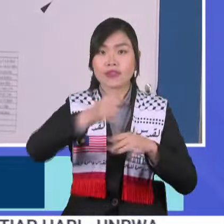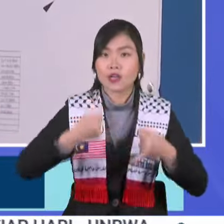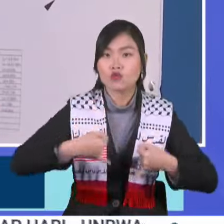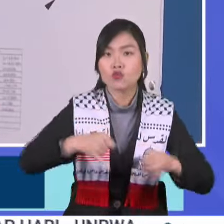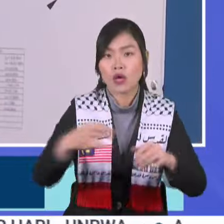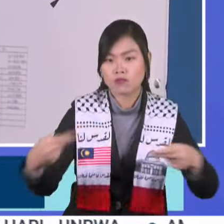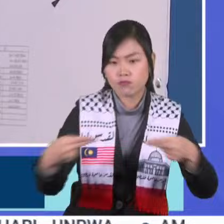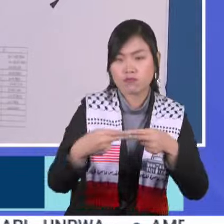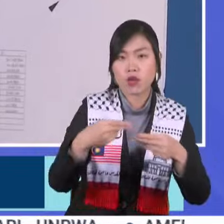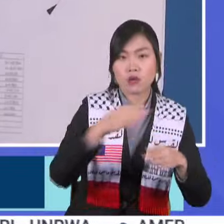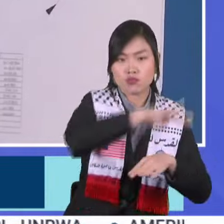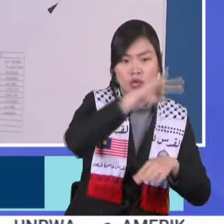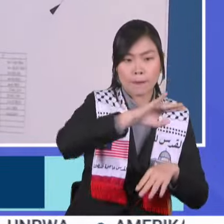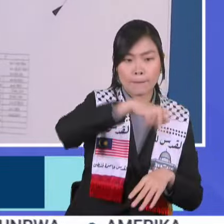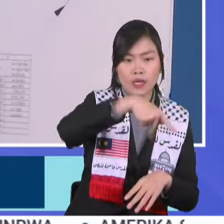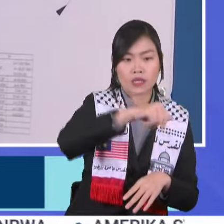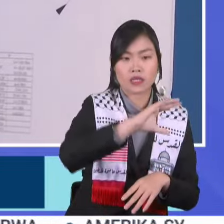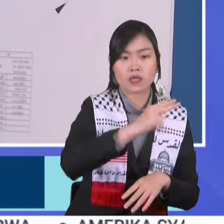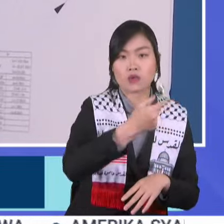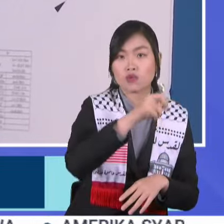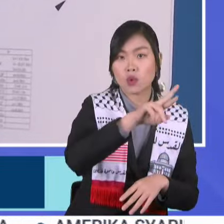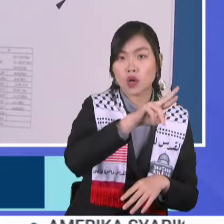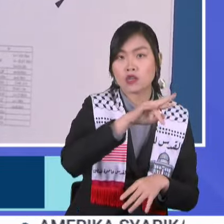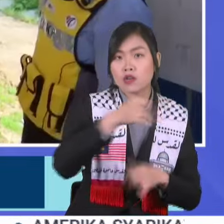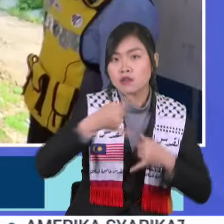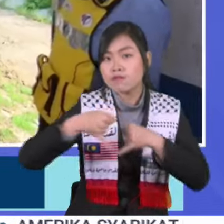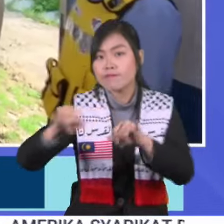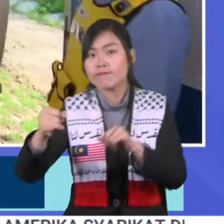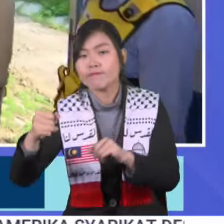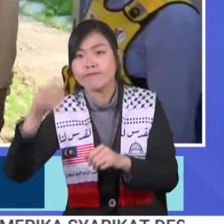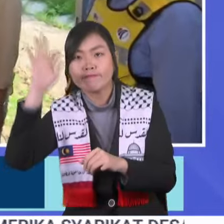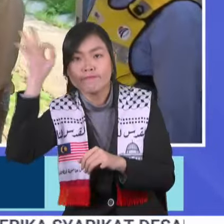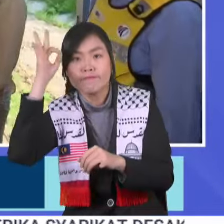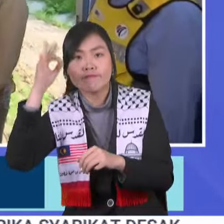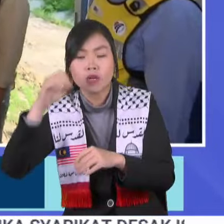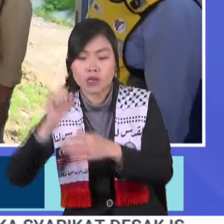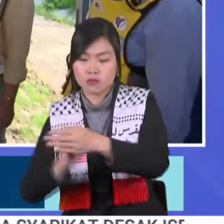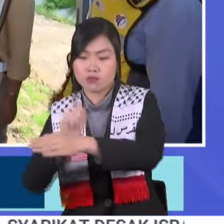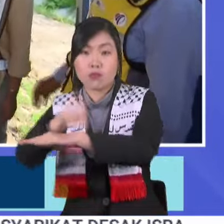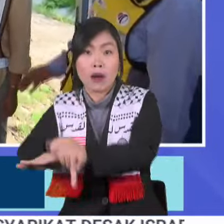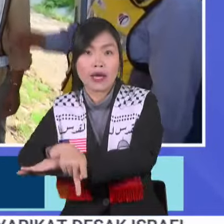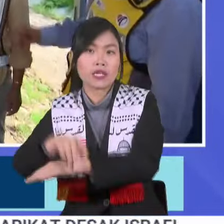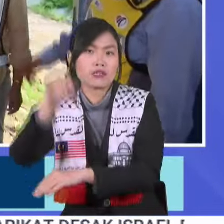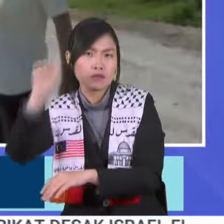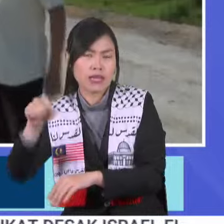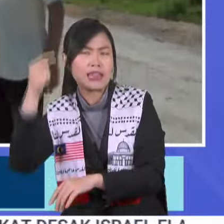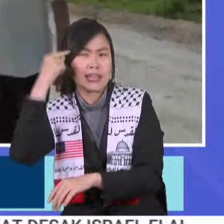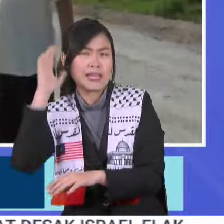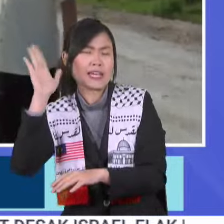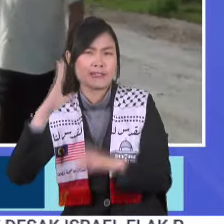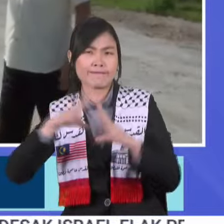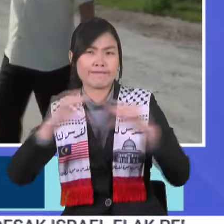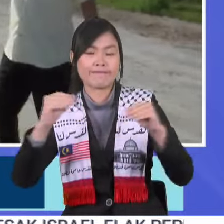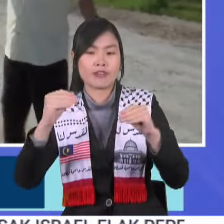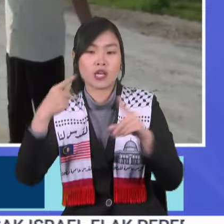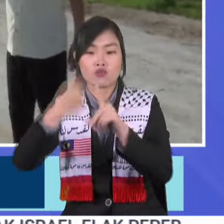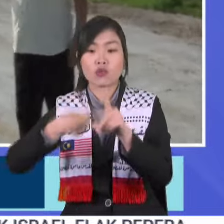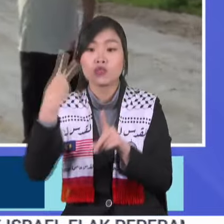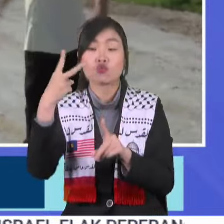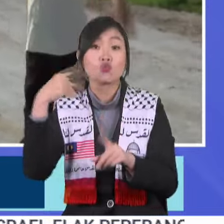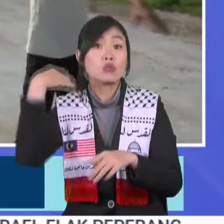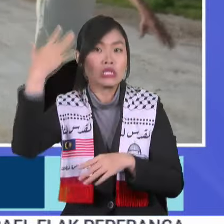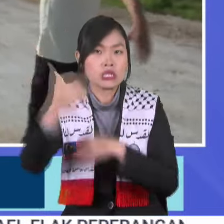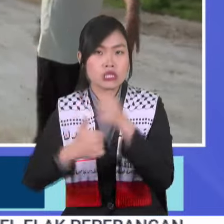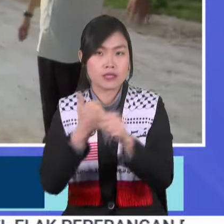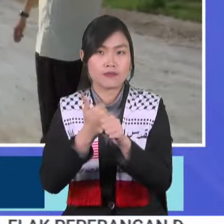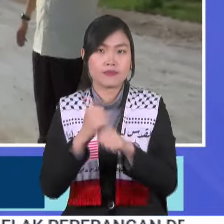Projek jalan yang menghubungkan Bukit Pacor ke laluan Persekutuan Seberang Perai Selatan dijangka siap sepenuhnya Februari depan. Projek